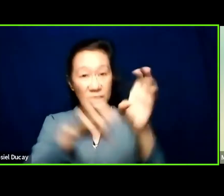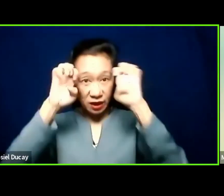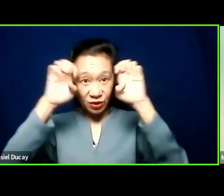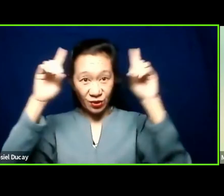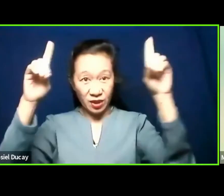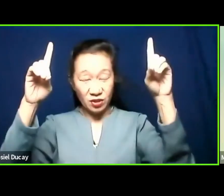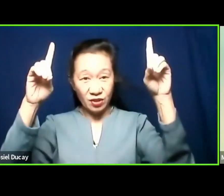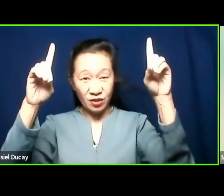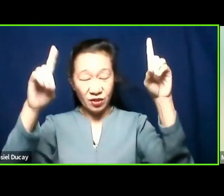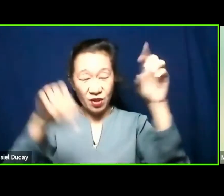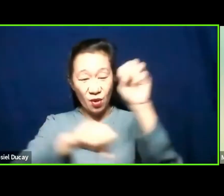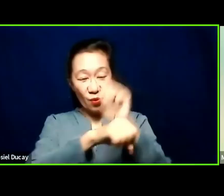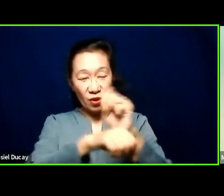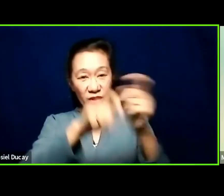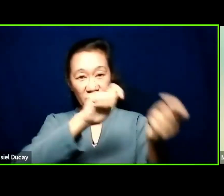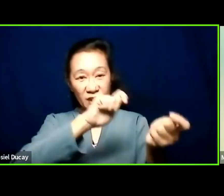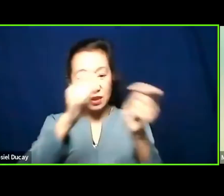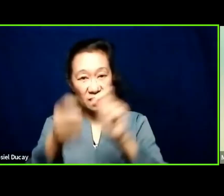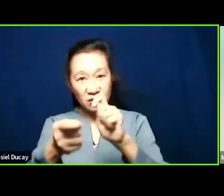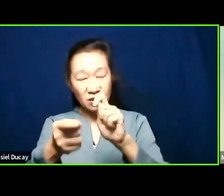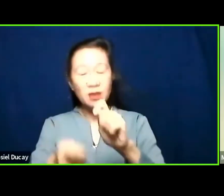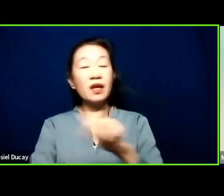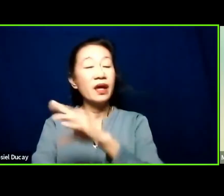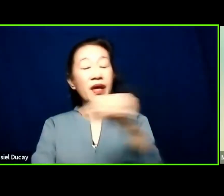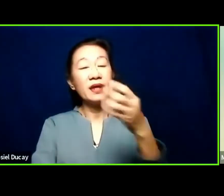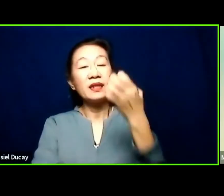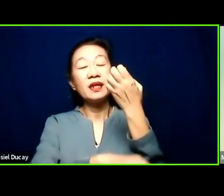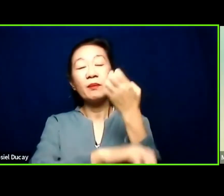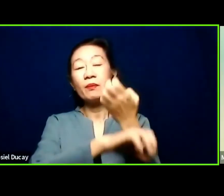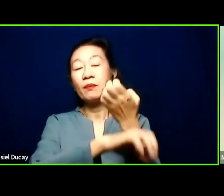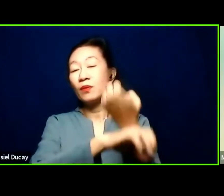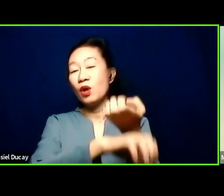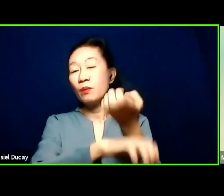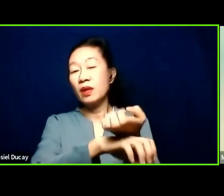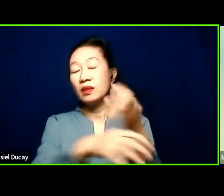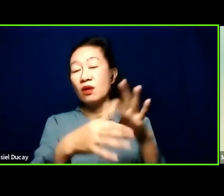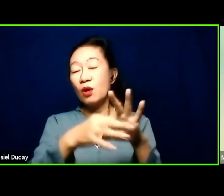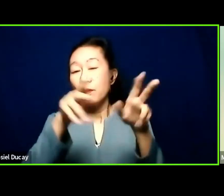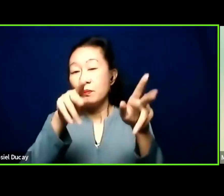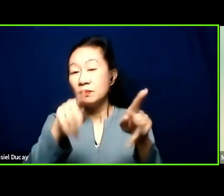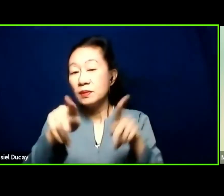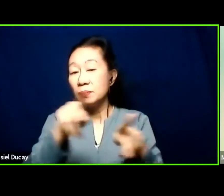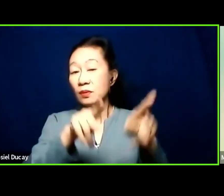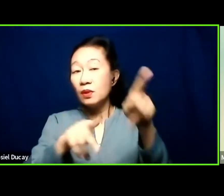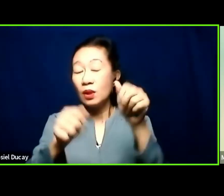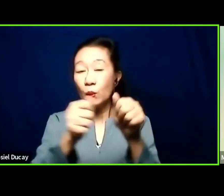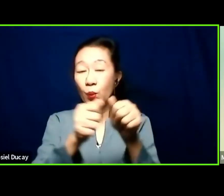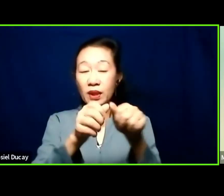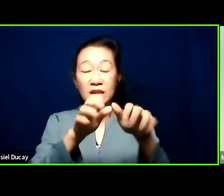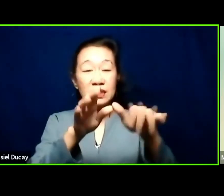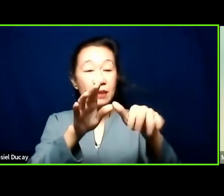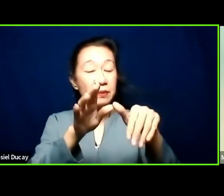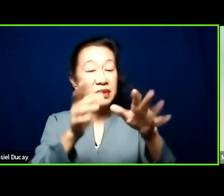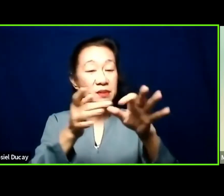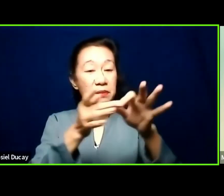education, work transition, at employment ng mga taong may kapansanan.